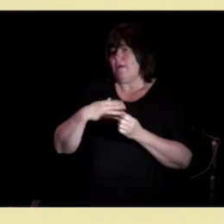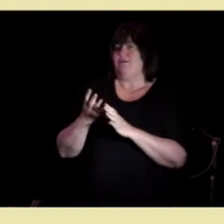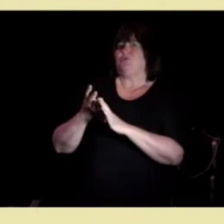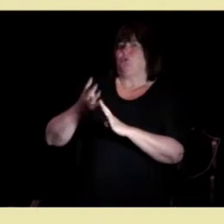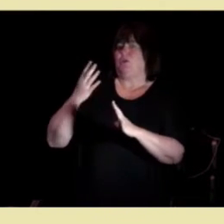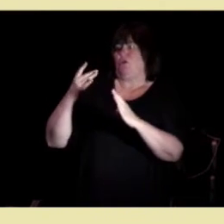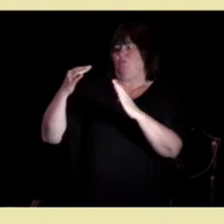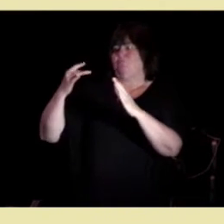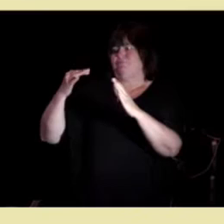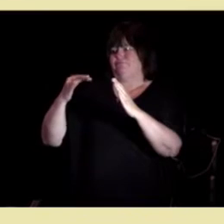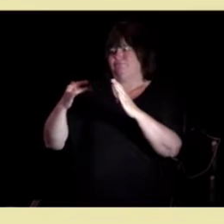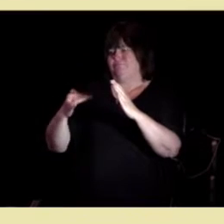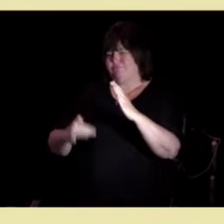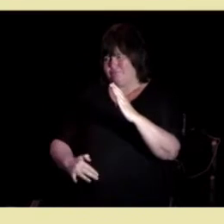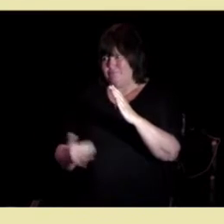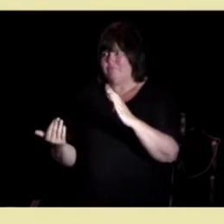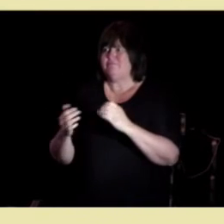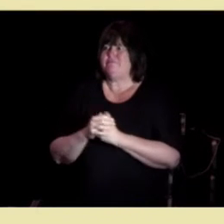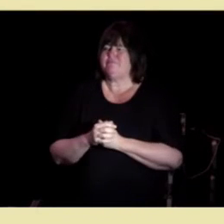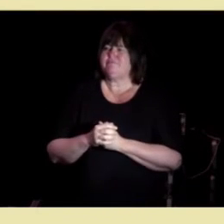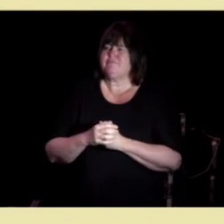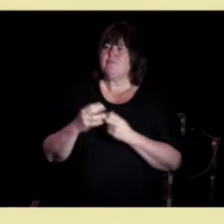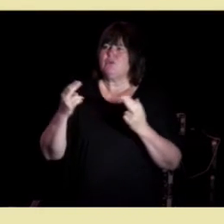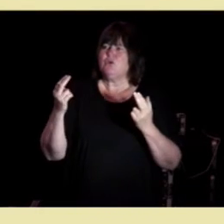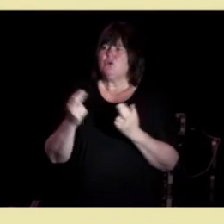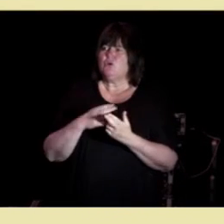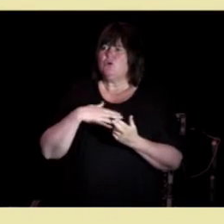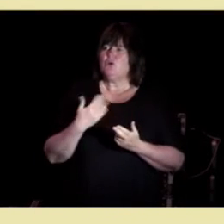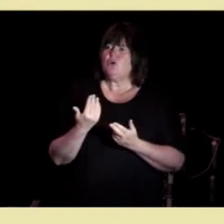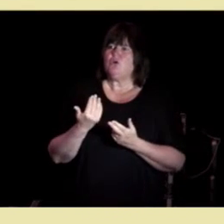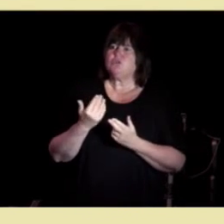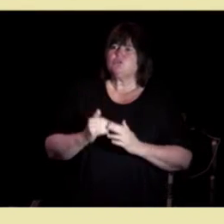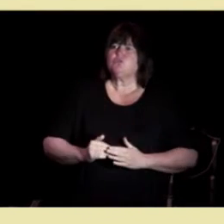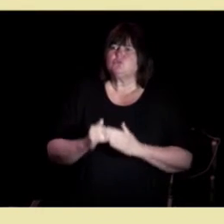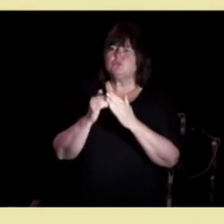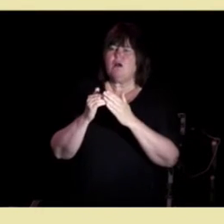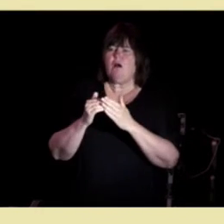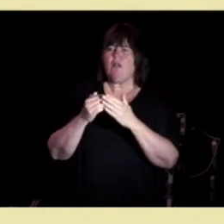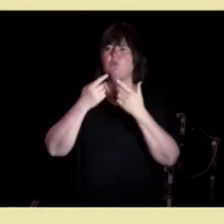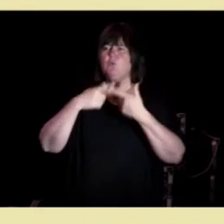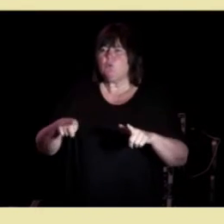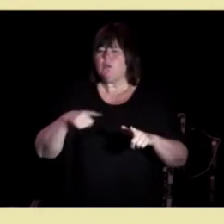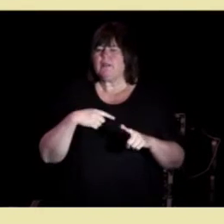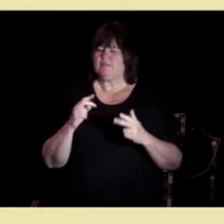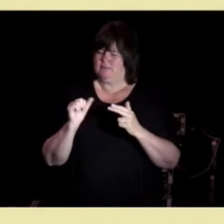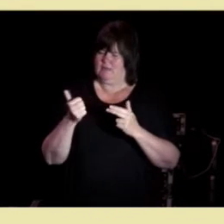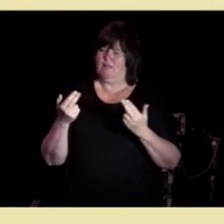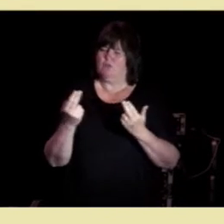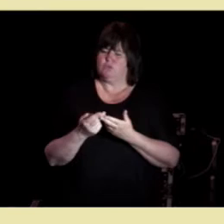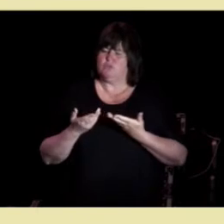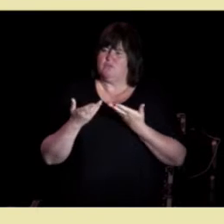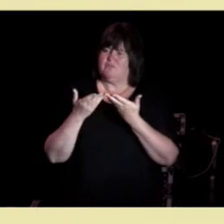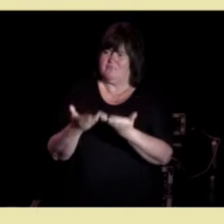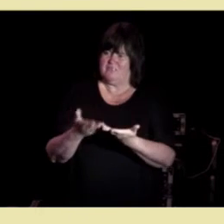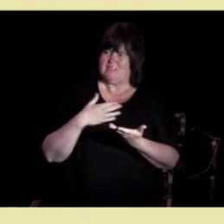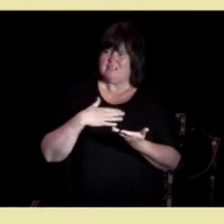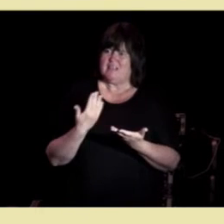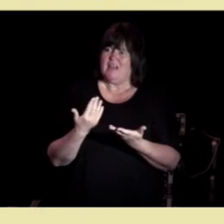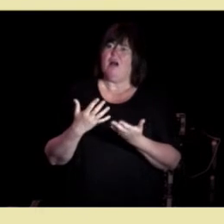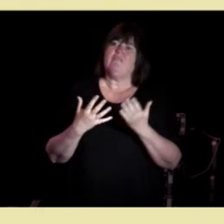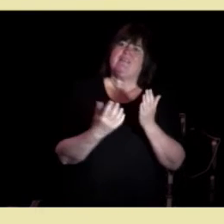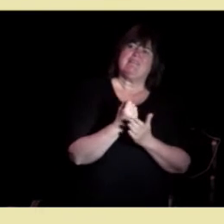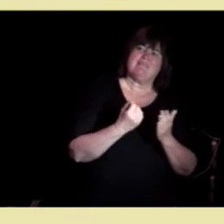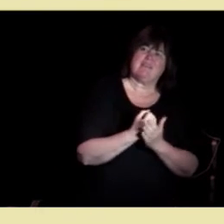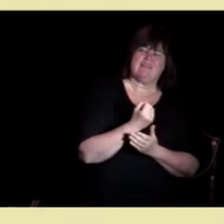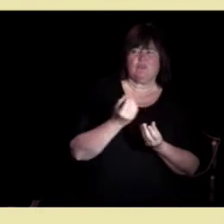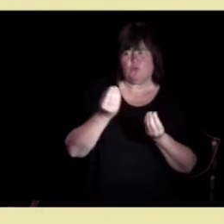Vi skal også inkludere variasjon hva gjelder sosial ulikhet i form av inntekt og utdanning, og venter å finne enda større forskjeller her.